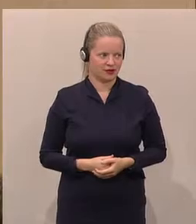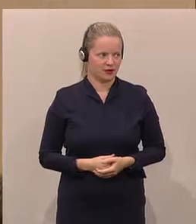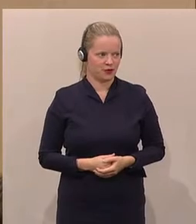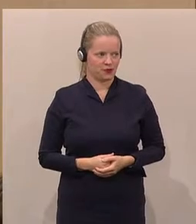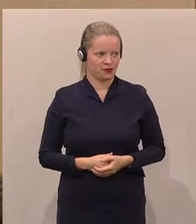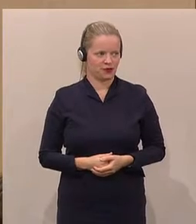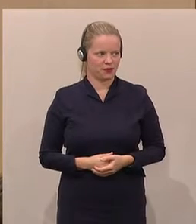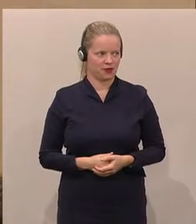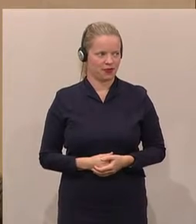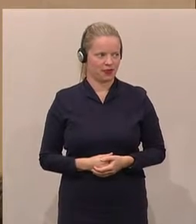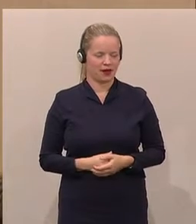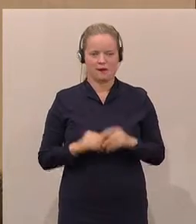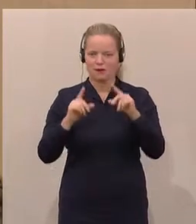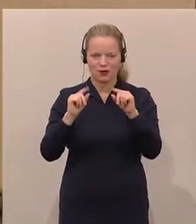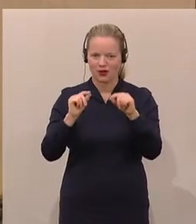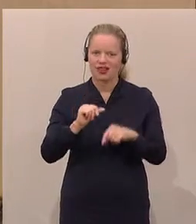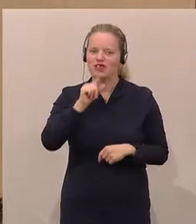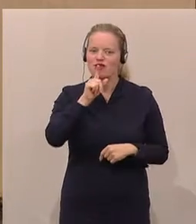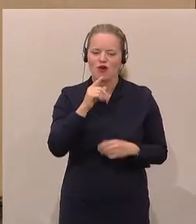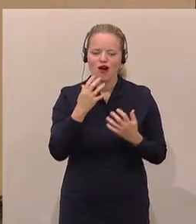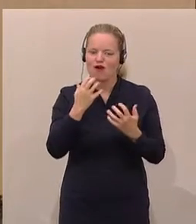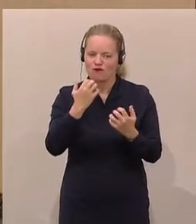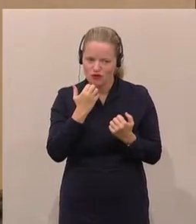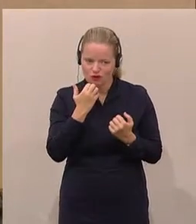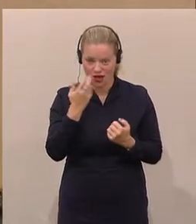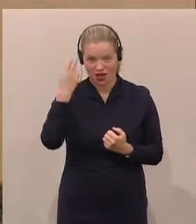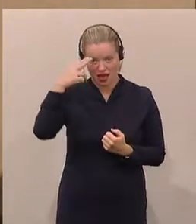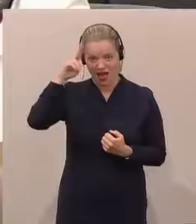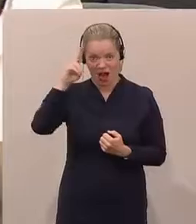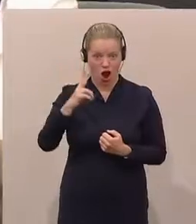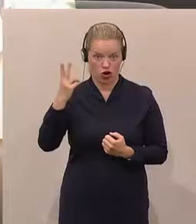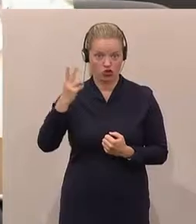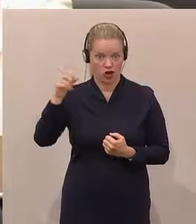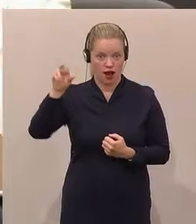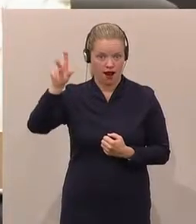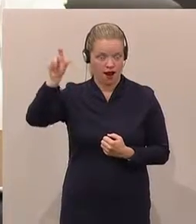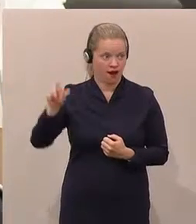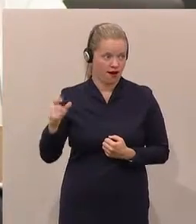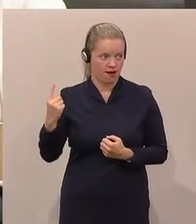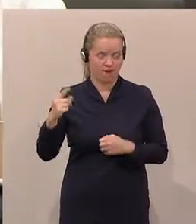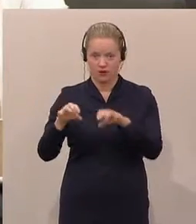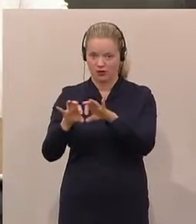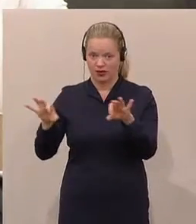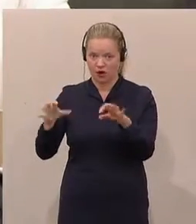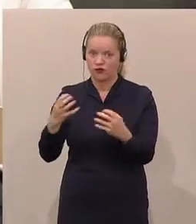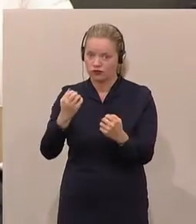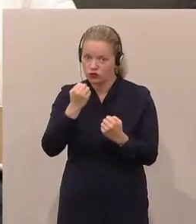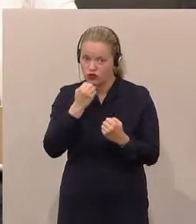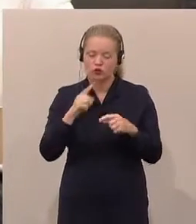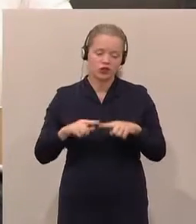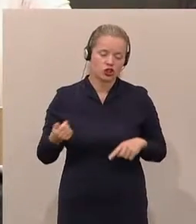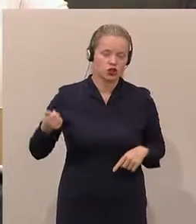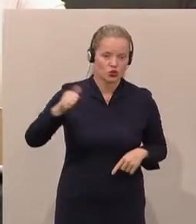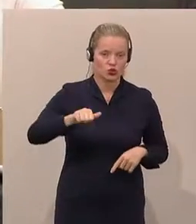nicht nur gewünscht, nein, nein, es wird nicht nur gewünscht vom Herrn Rausch aus dem Standard, nein. Es wird auch damit